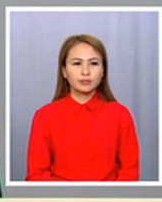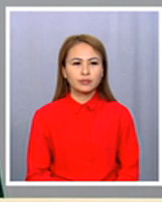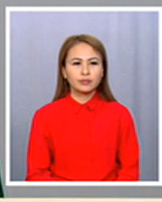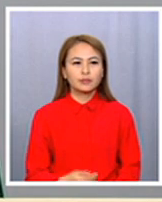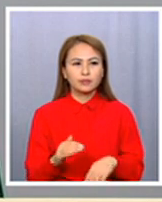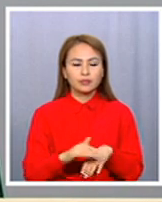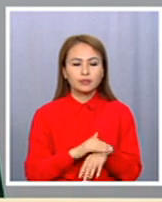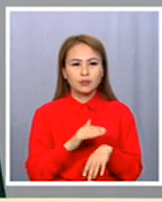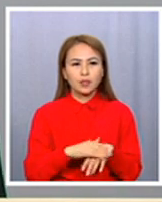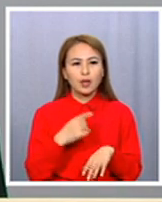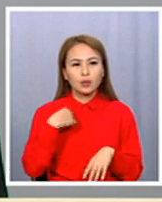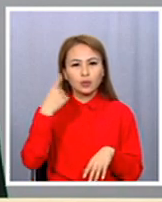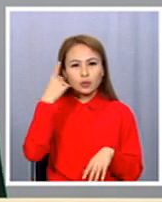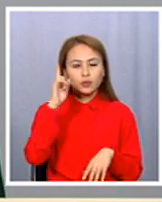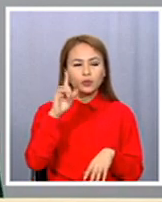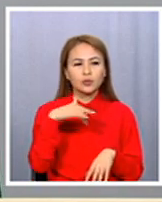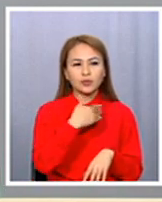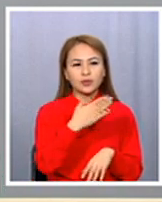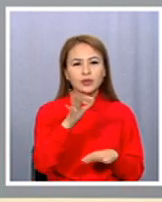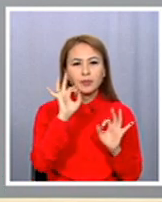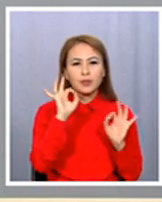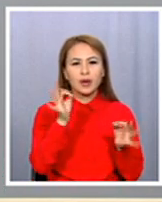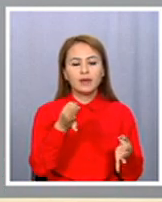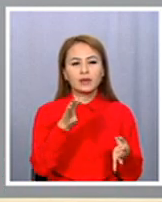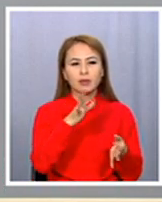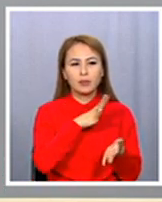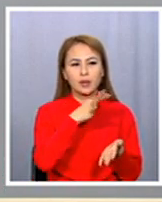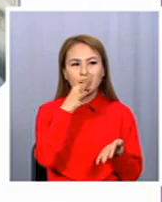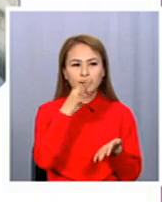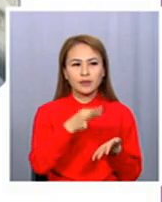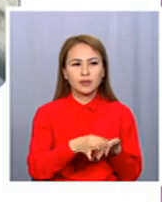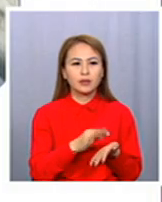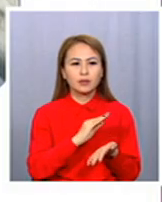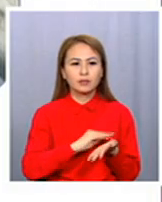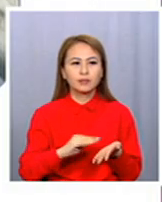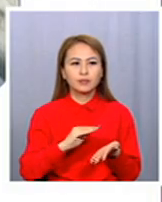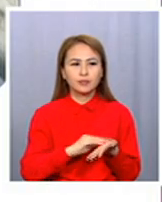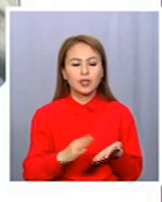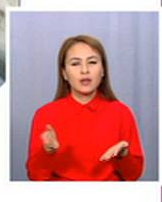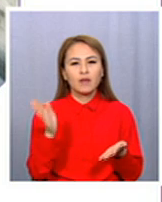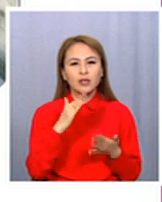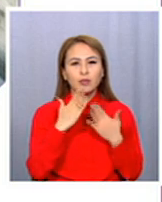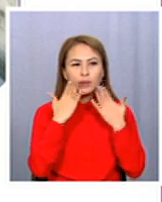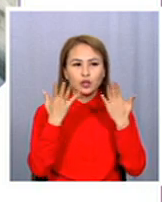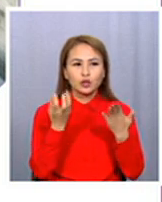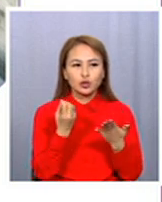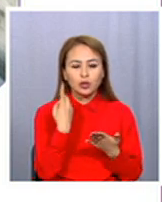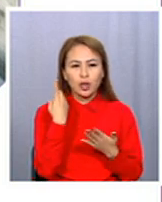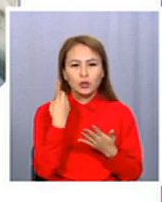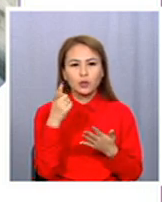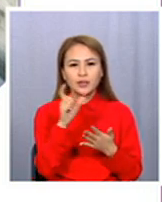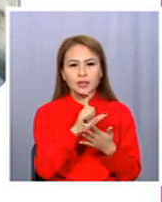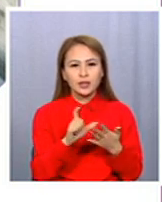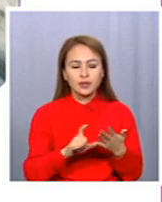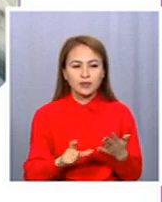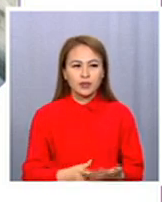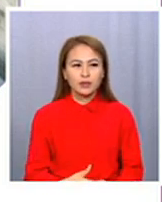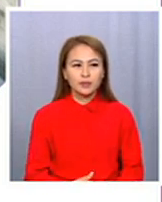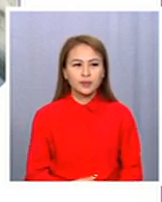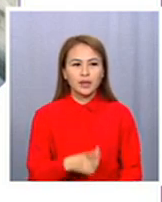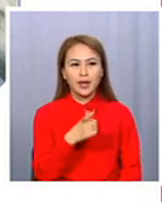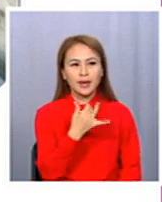Молодцы! Я думаю, вы все верно расставили эти пункты. Давайте прочтем еще одно стихотворение.